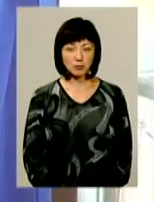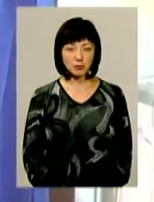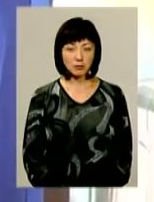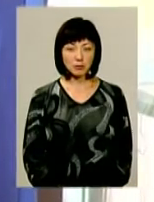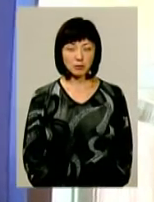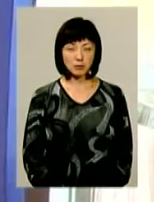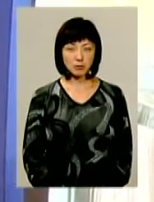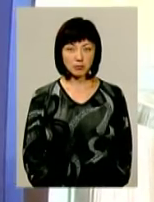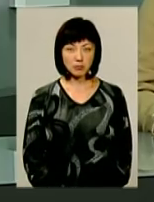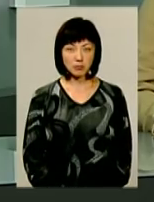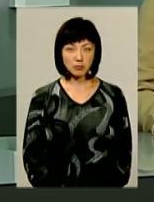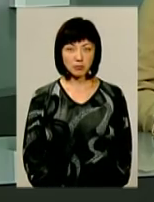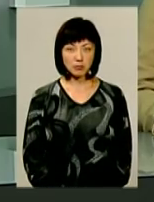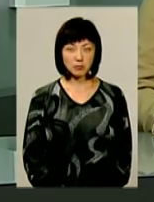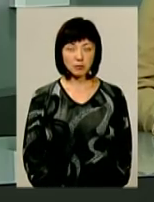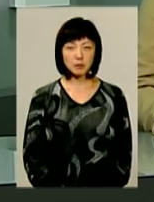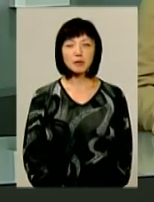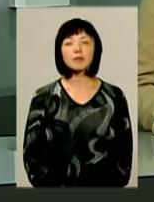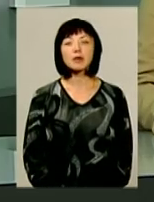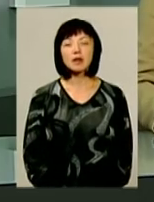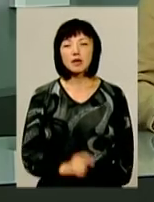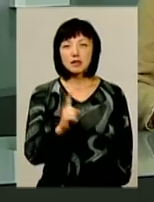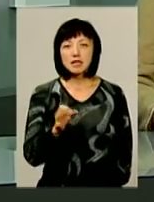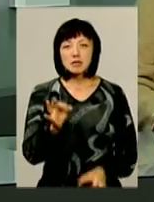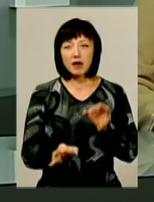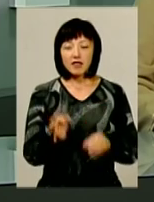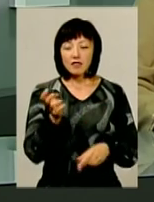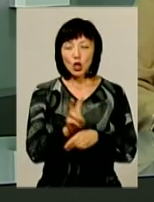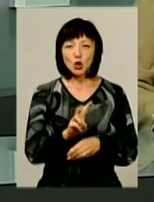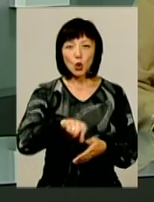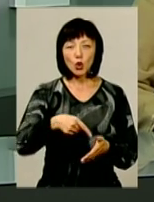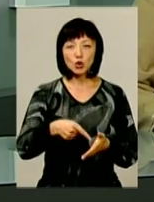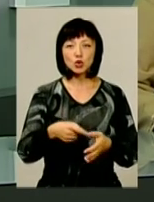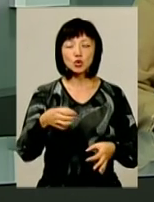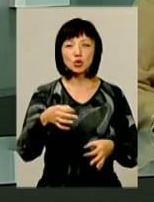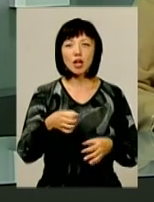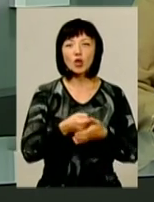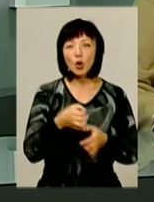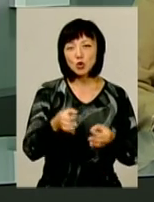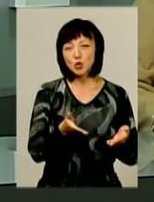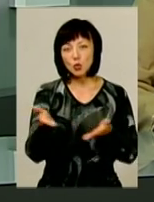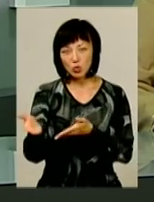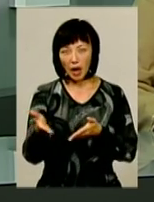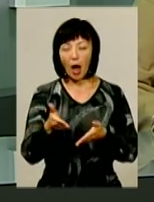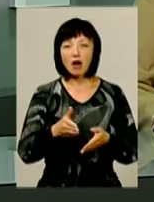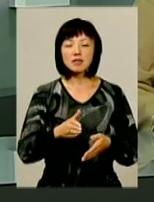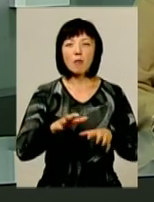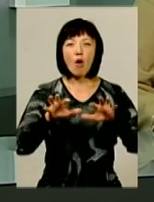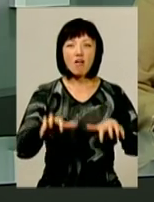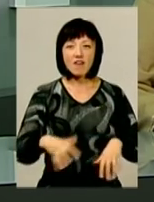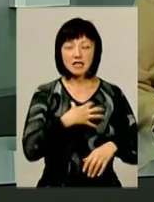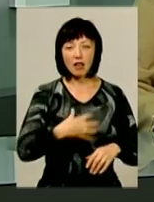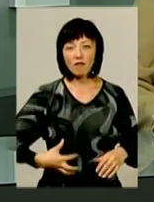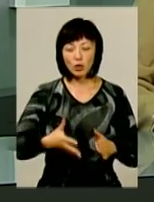інформаційного випуску. За справедливістю до суду міський голова Славути Василь Сидор позиватиметься до Центральної